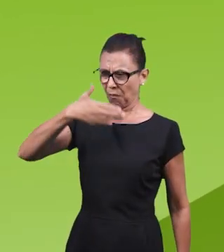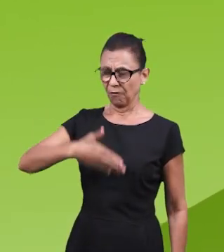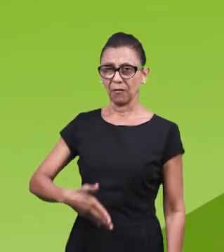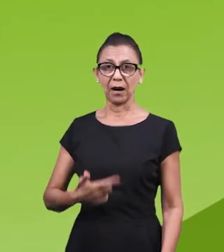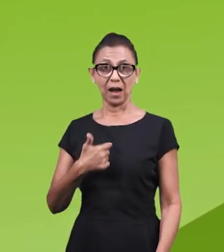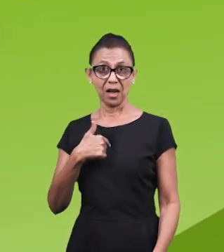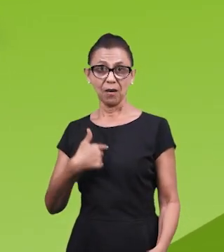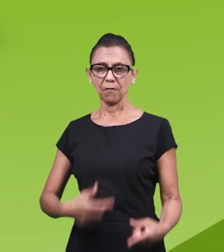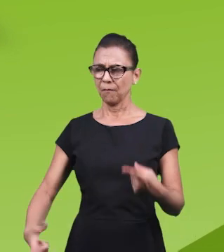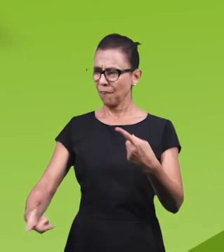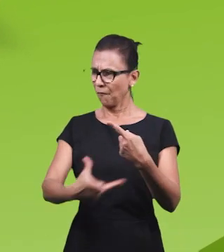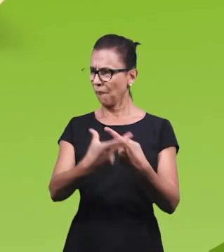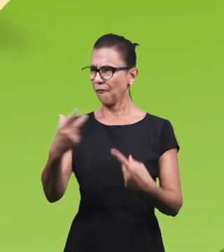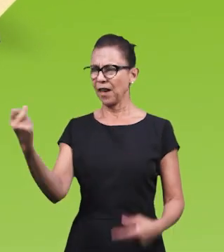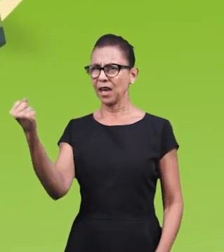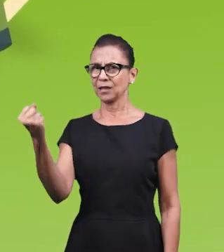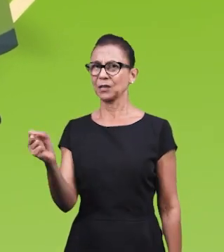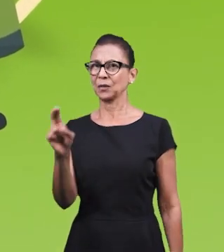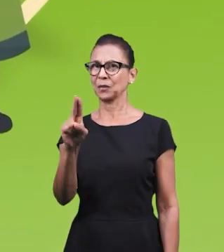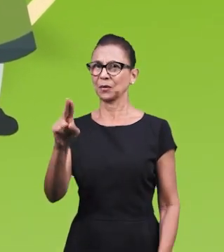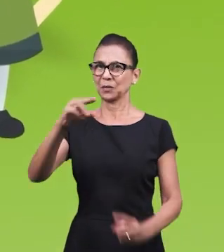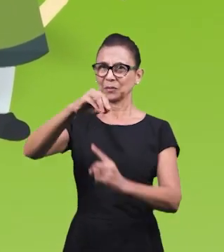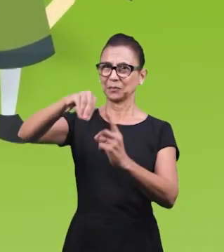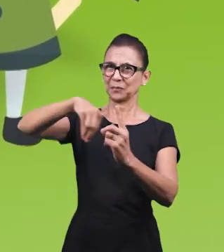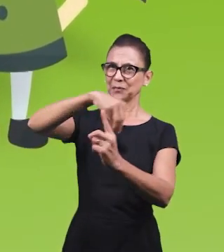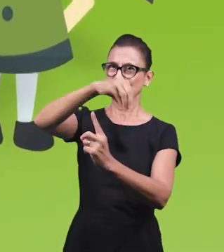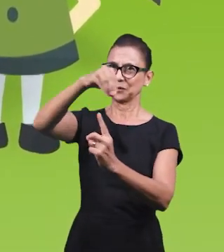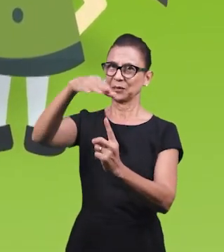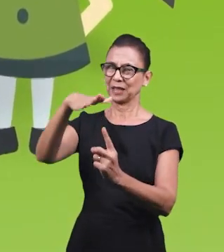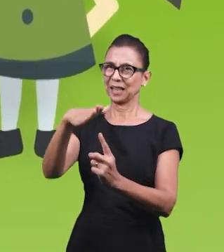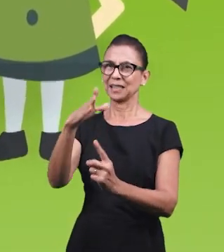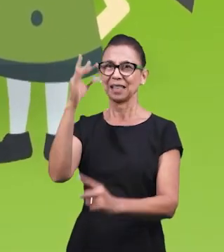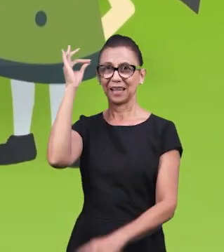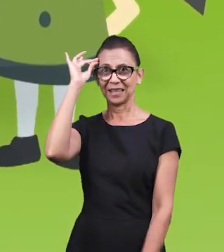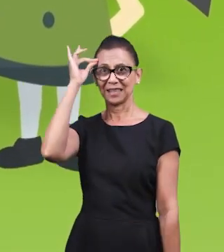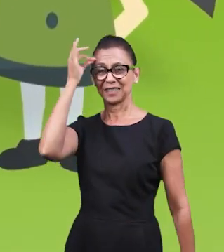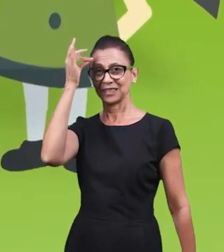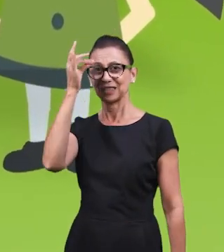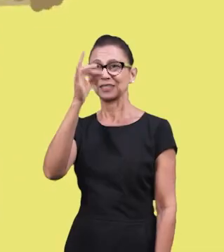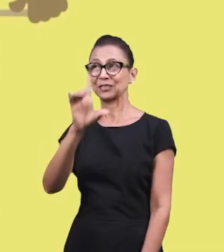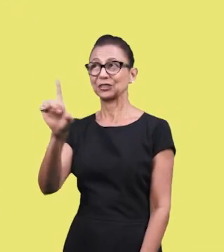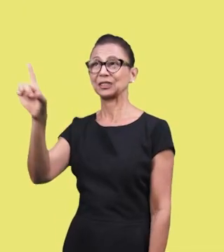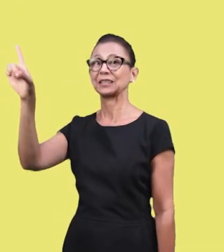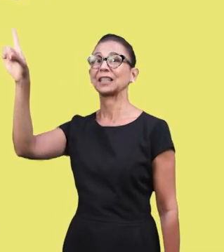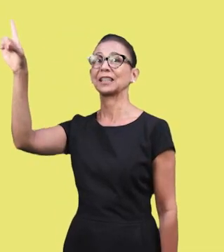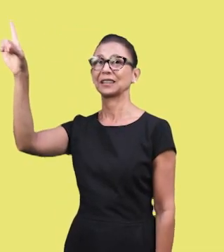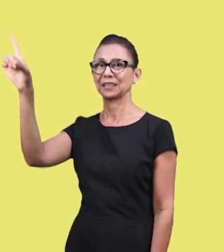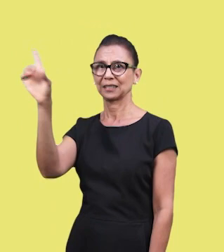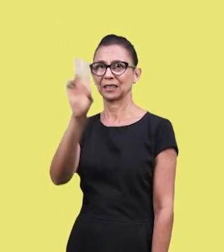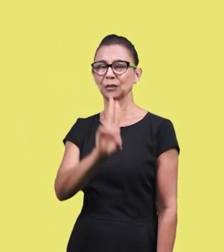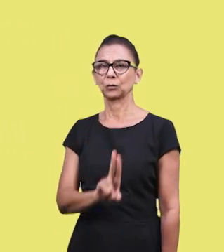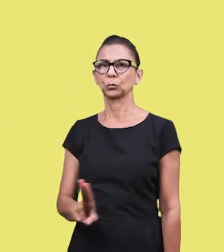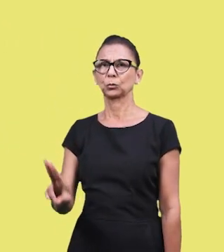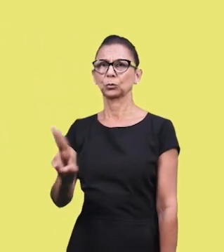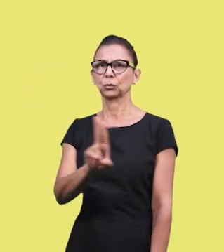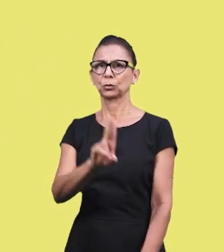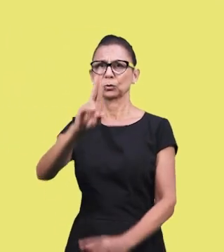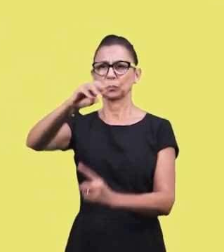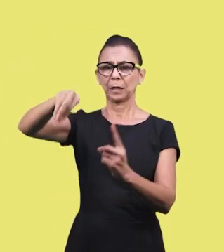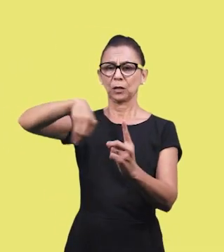битвах я побеждаю потому что пользуюсь духовным все оружием